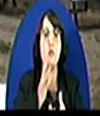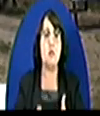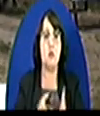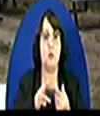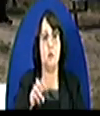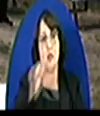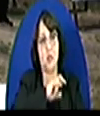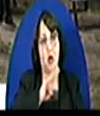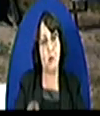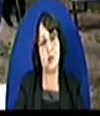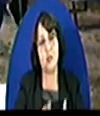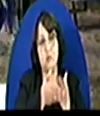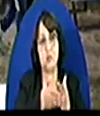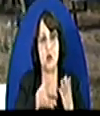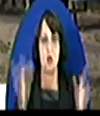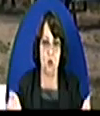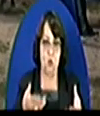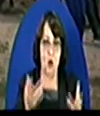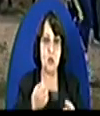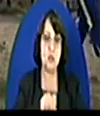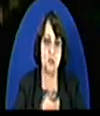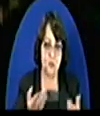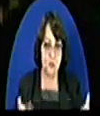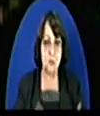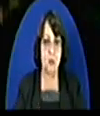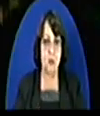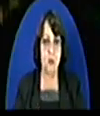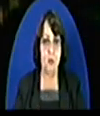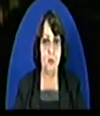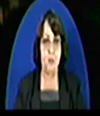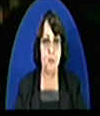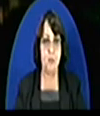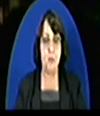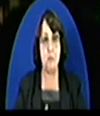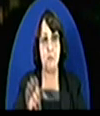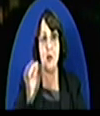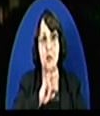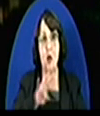сонгохыг нэр дэвшигчэд уриалж байлаа. Монгол Ардын нам мөрийн хөтөлбөртөө